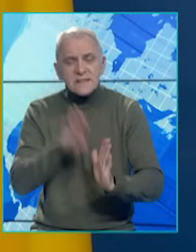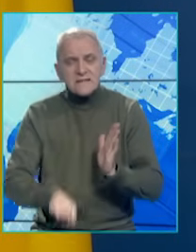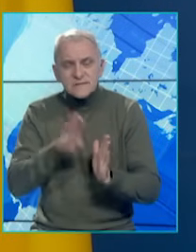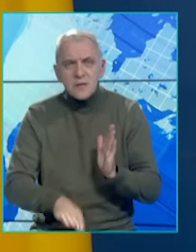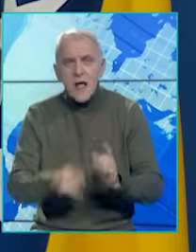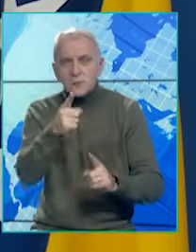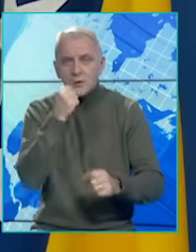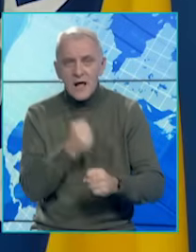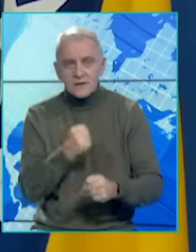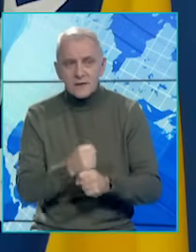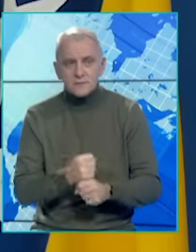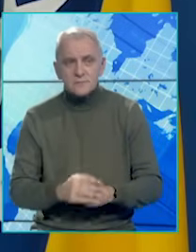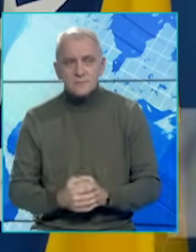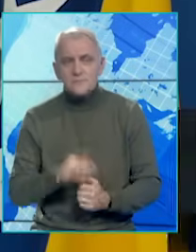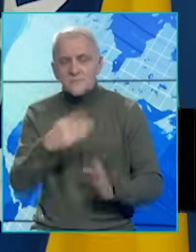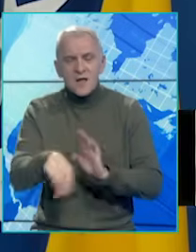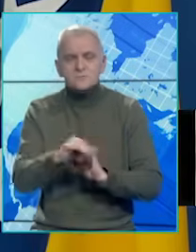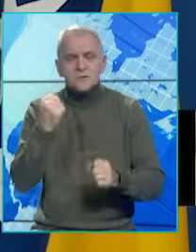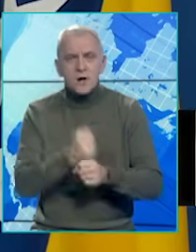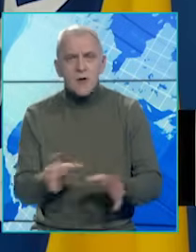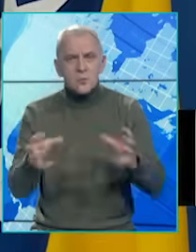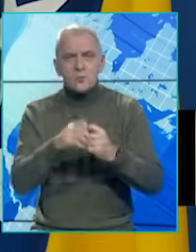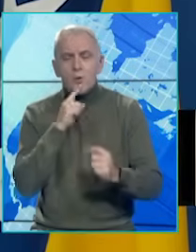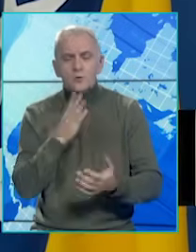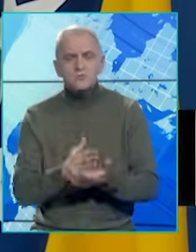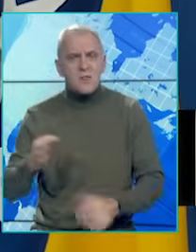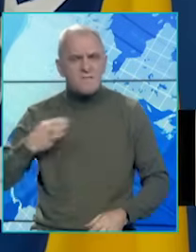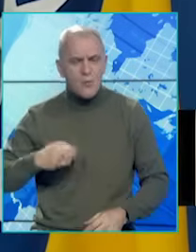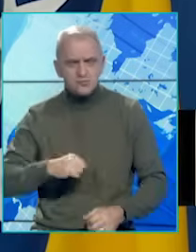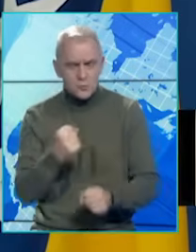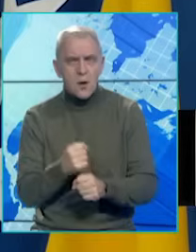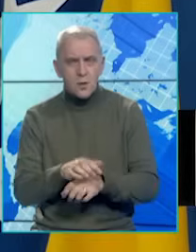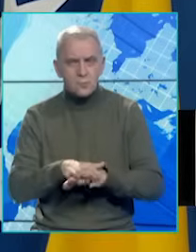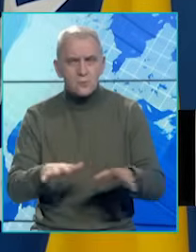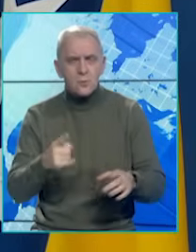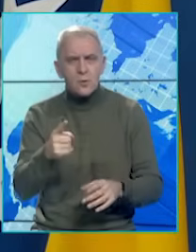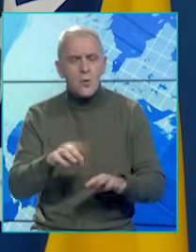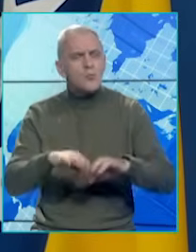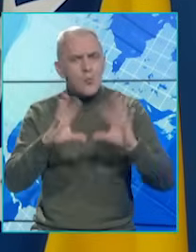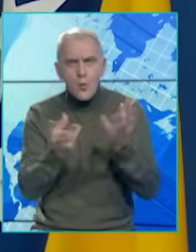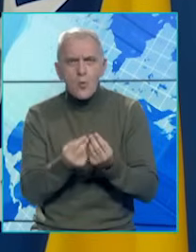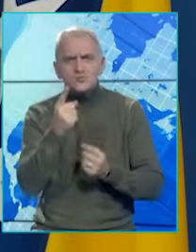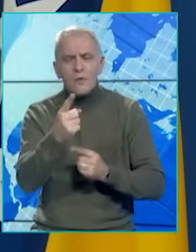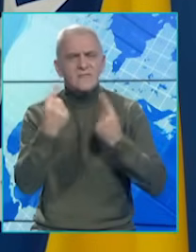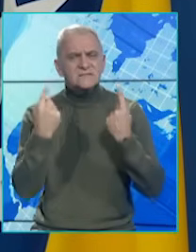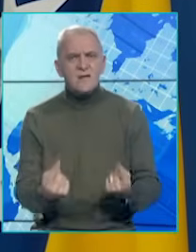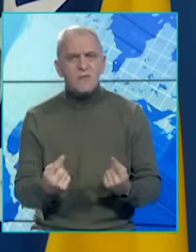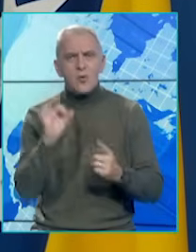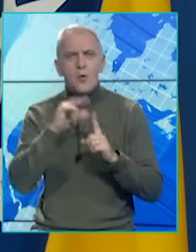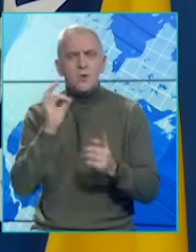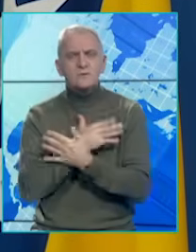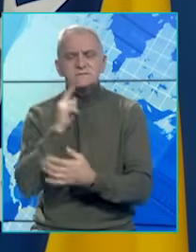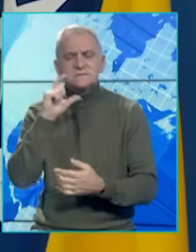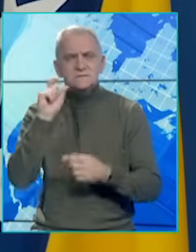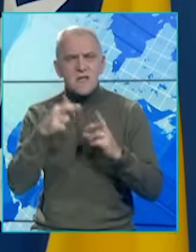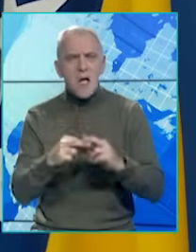Diskriminirani su da rade. Izaći sa radnim tijelima koja će biti potpuno funkcionalna i da uopće više takvi stavovi opozicije koja